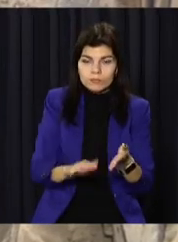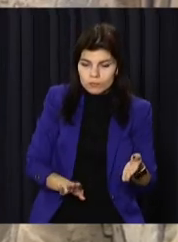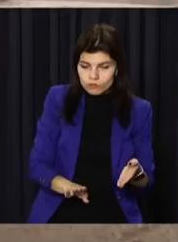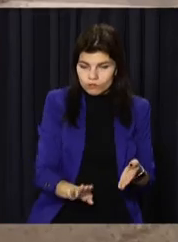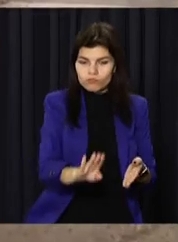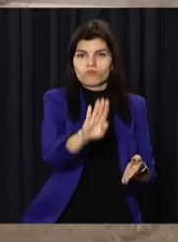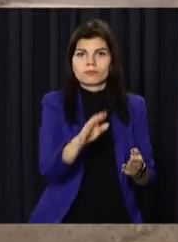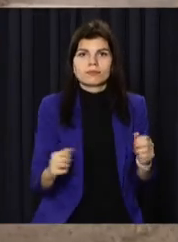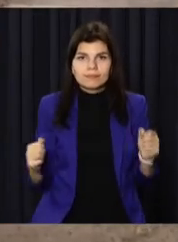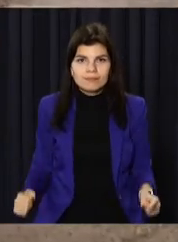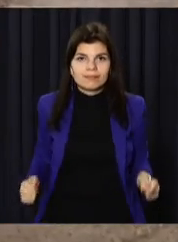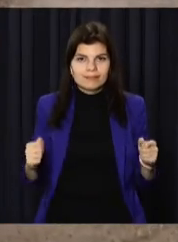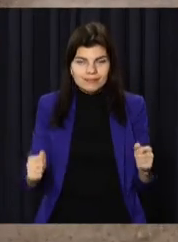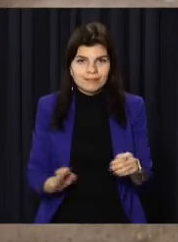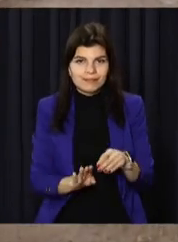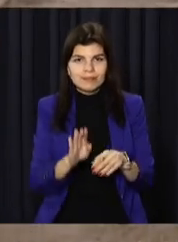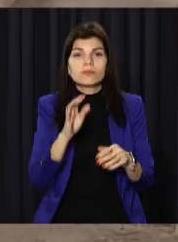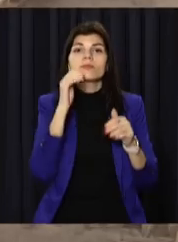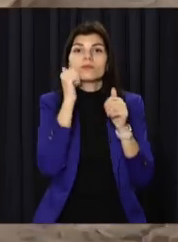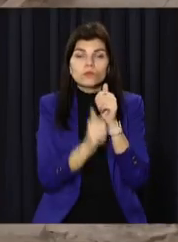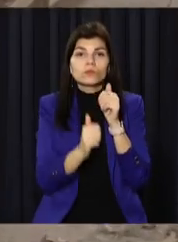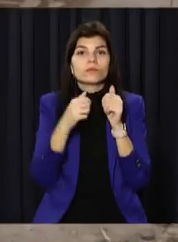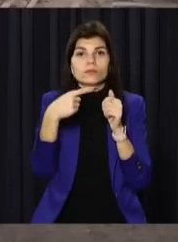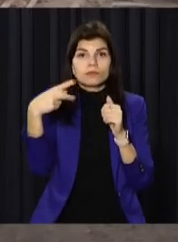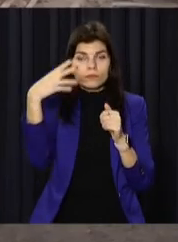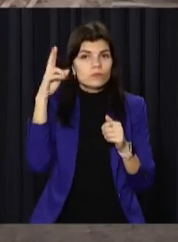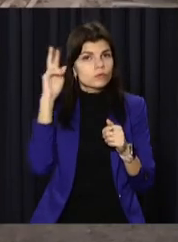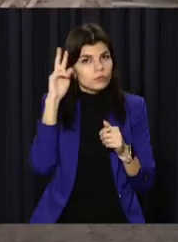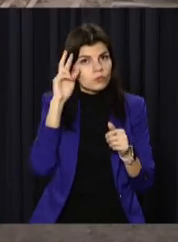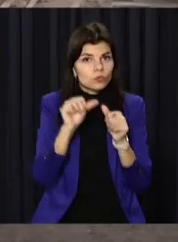та підйомники, а на кожному поверсі – окремі санвузли.